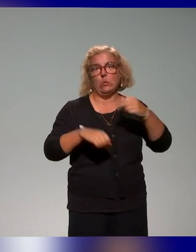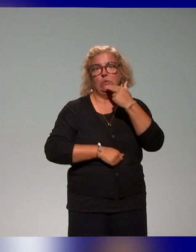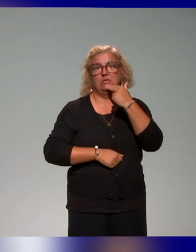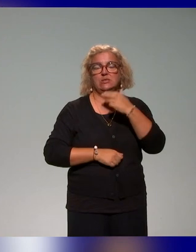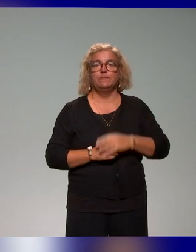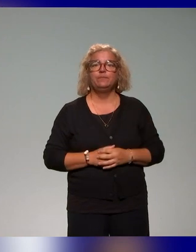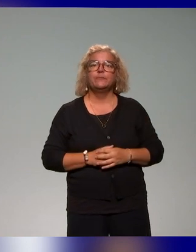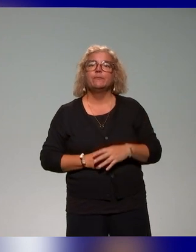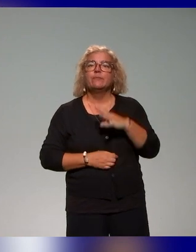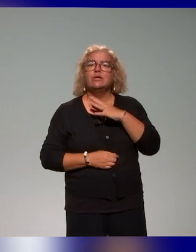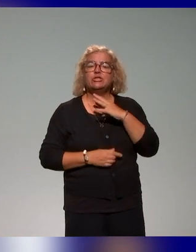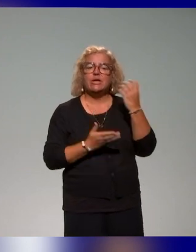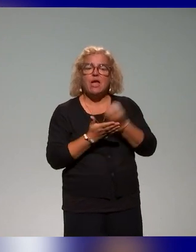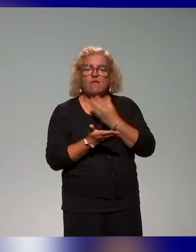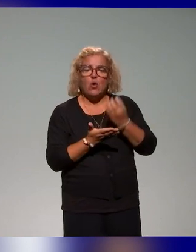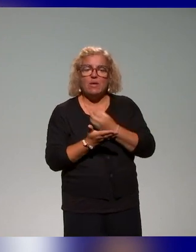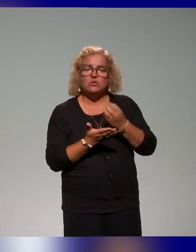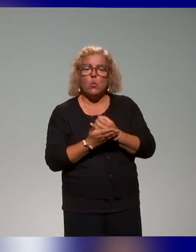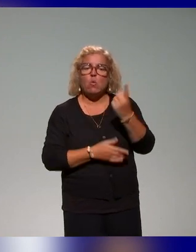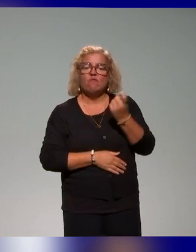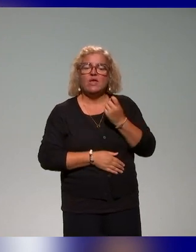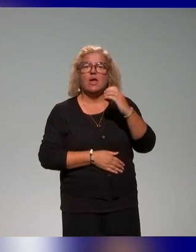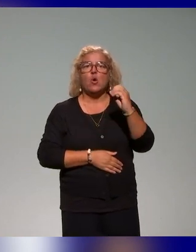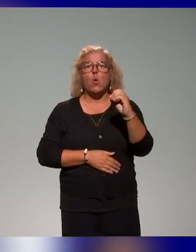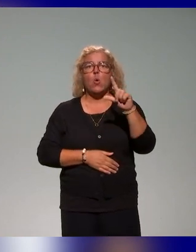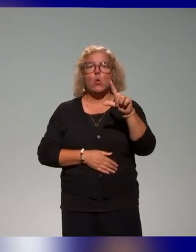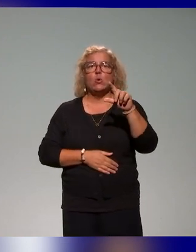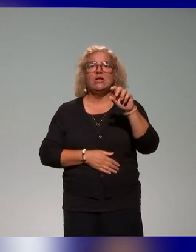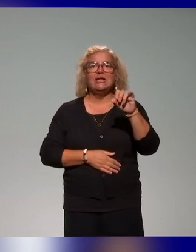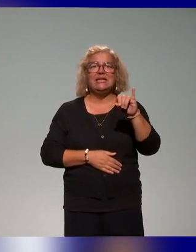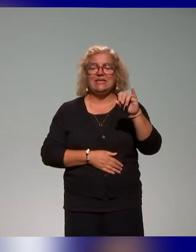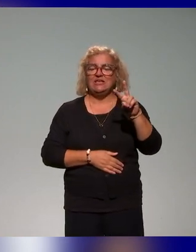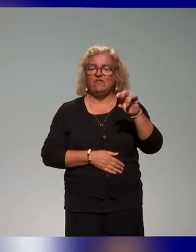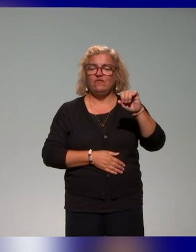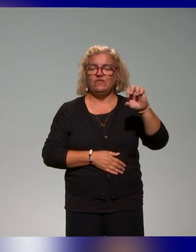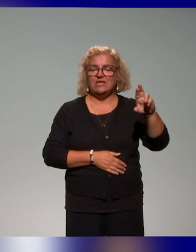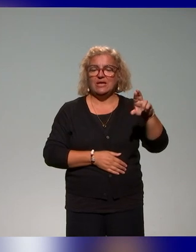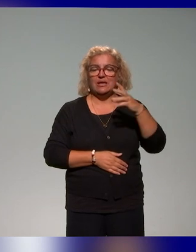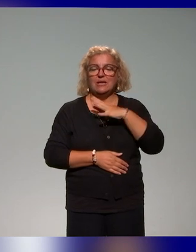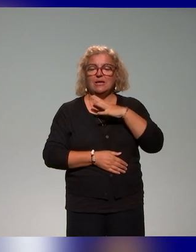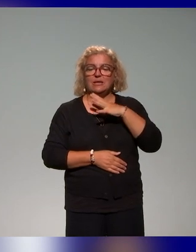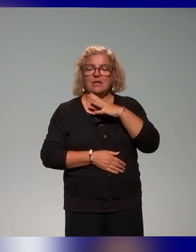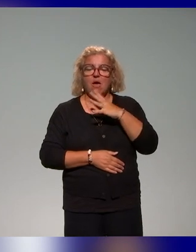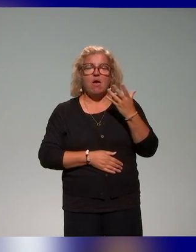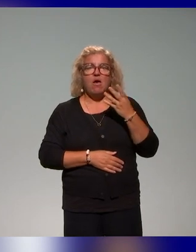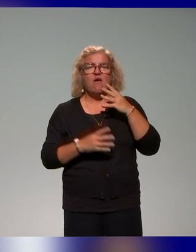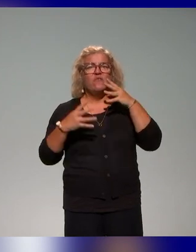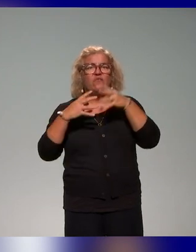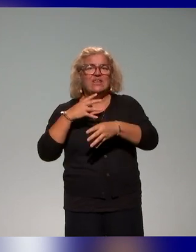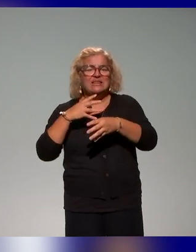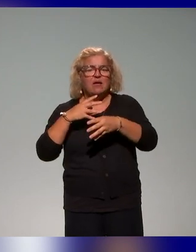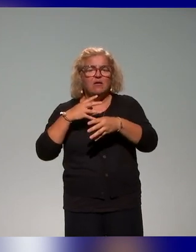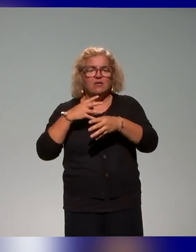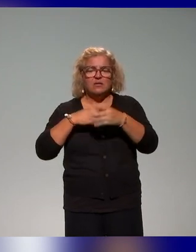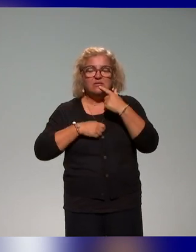J'ai une information de Olivier Valentin qui dit pour LaTeX, il existe des filtres natifs comme MathJax qui traduisent